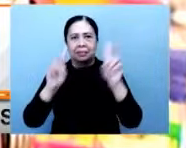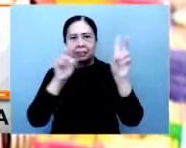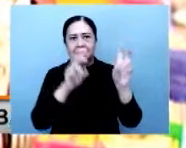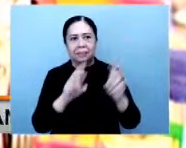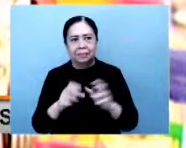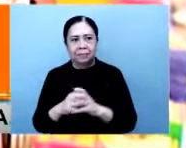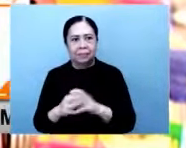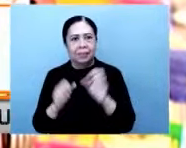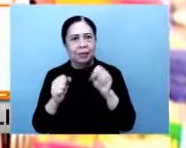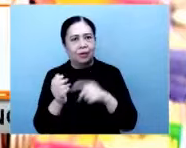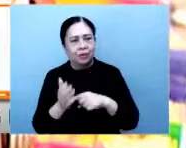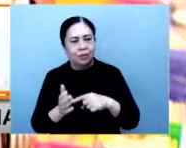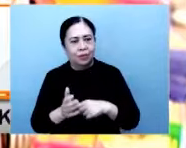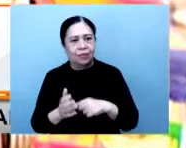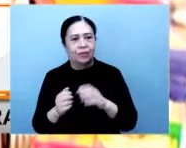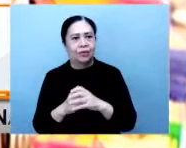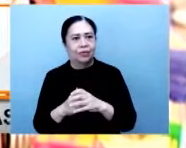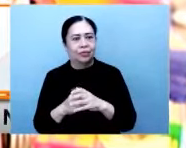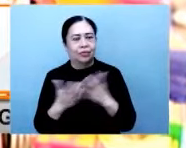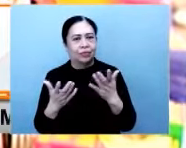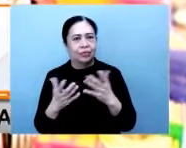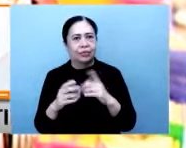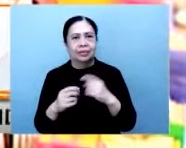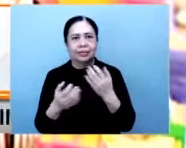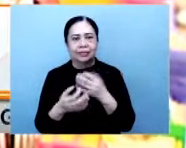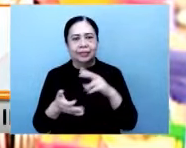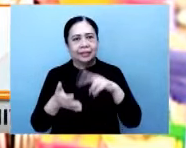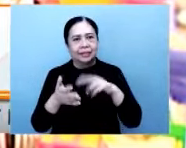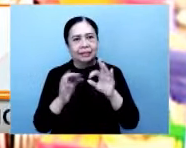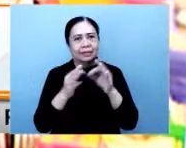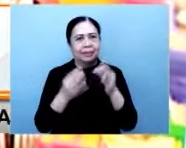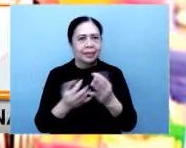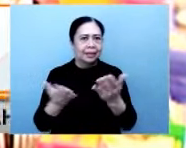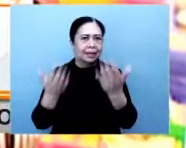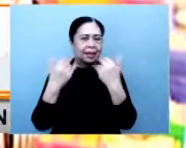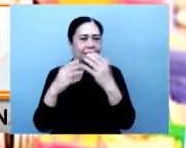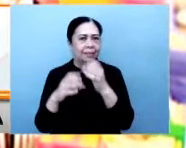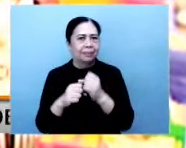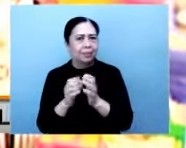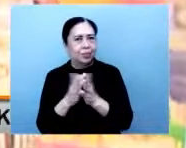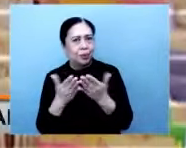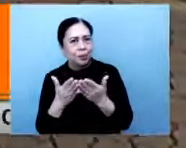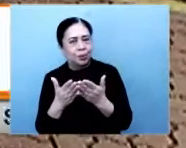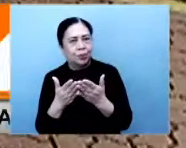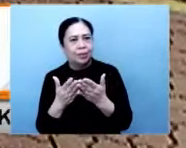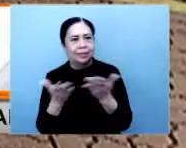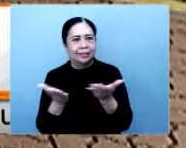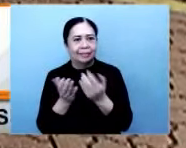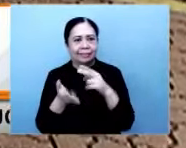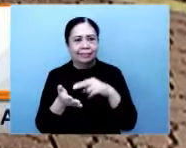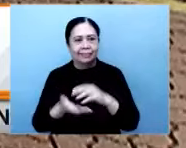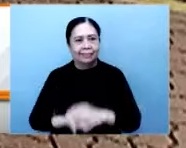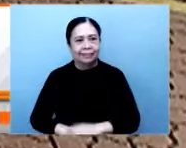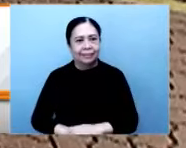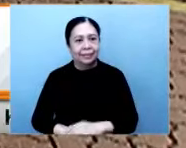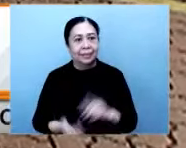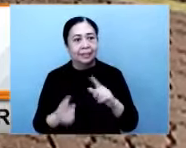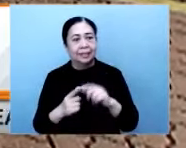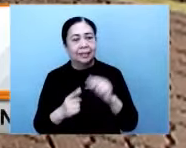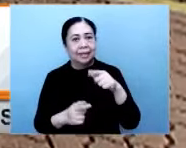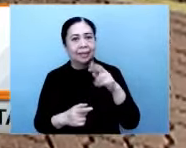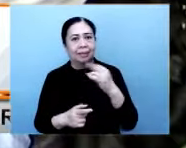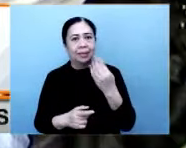prices, reinforce the structure of reading in the family. So come, get a book and sip more beyond them. Hanggang April